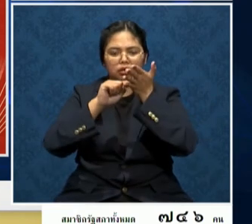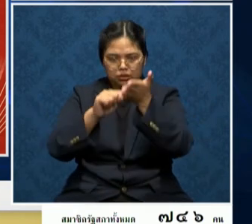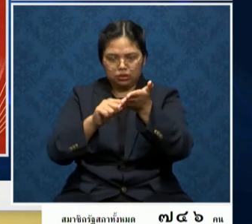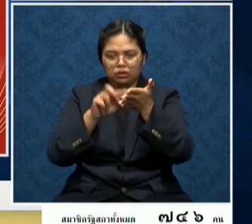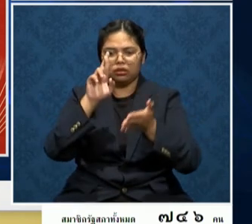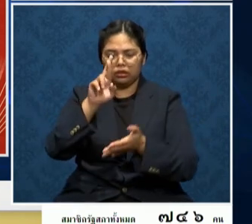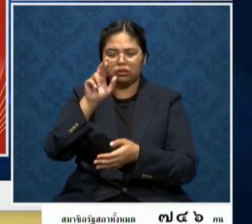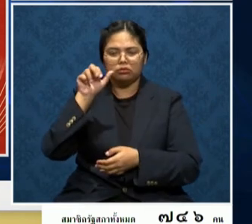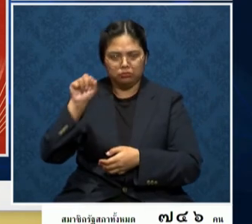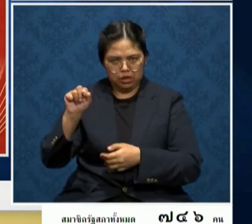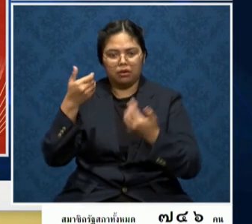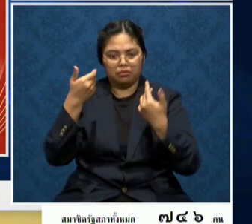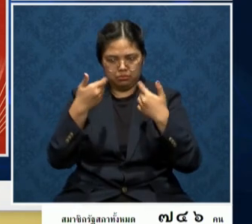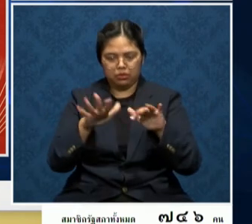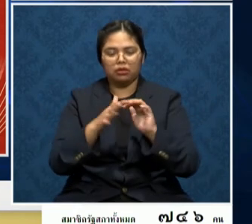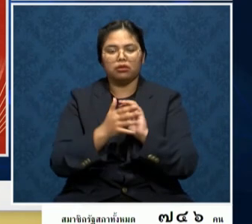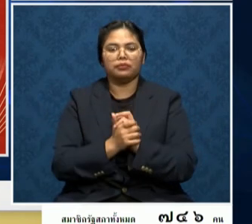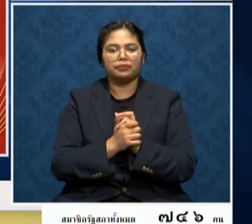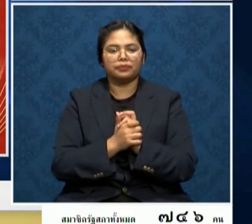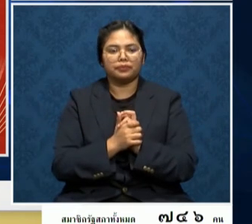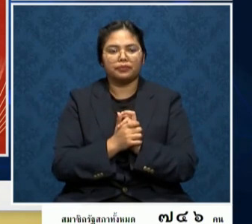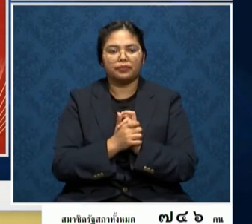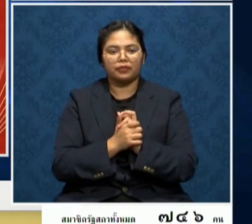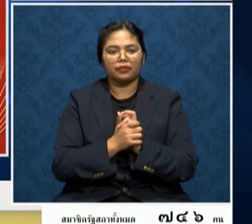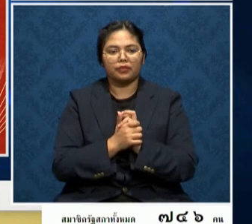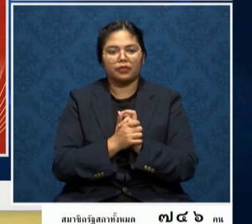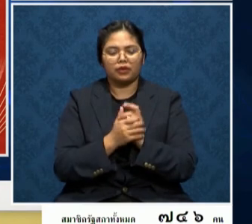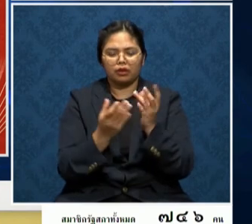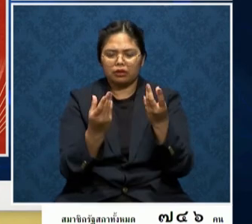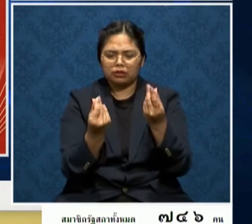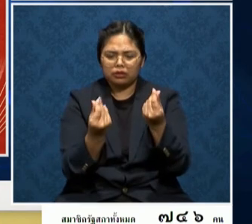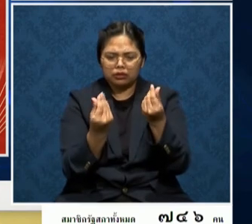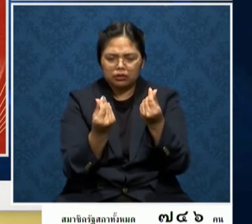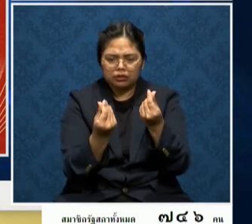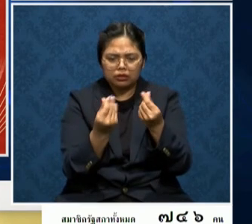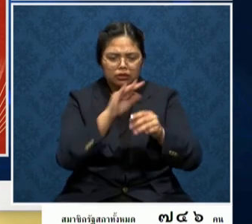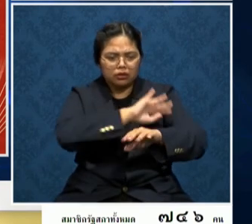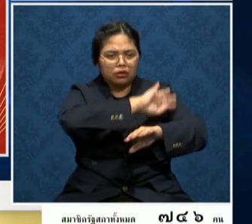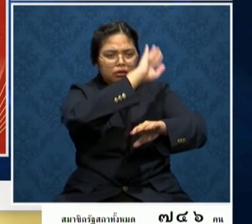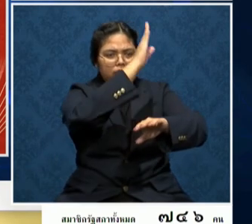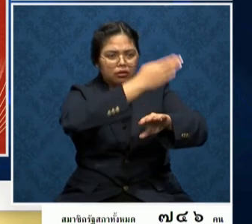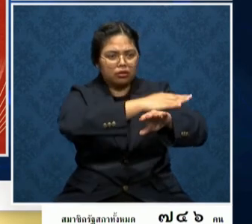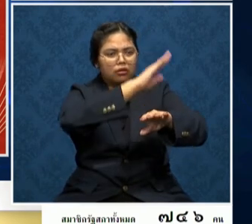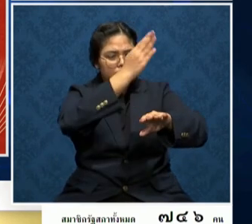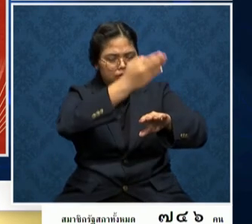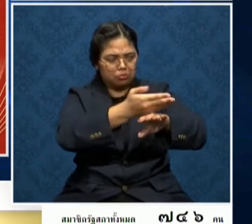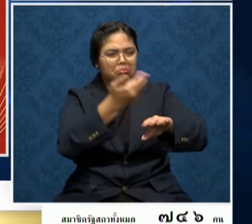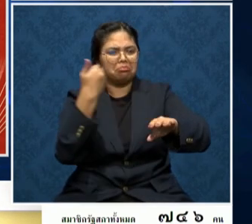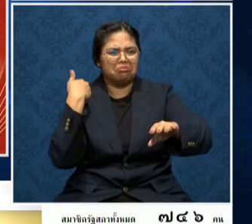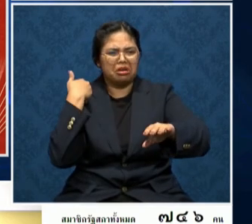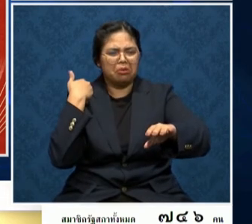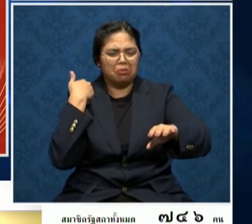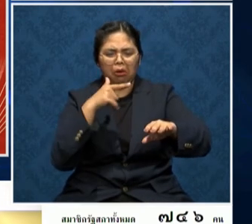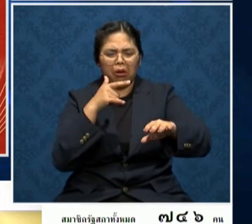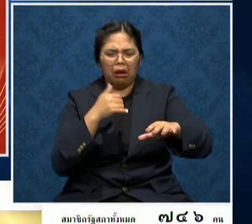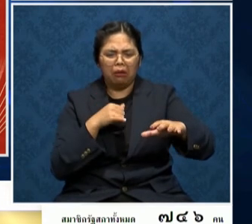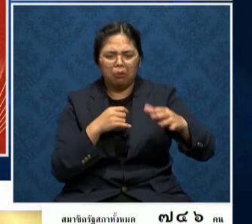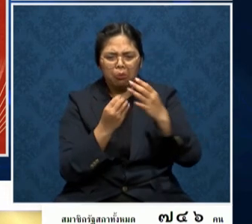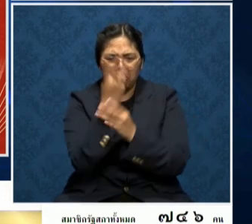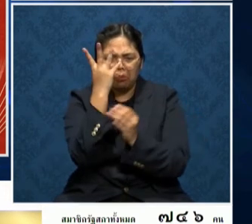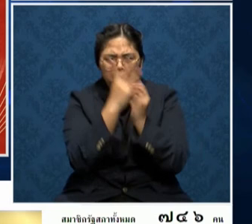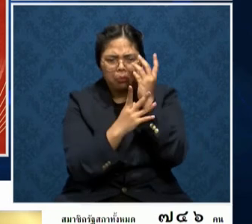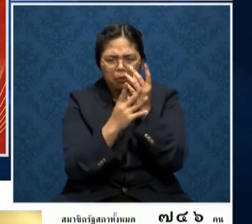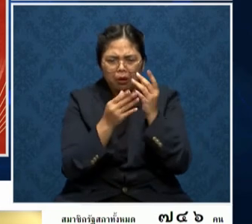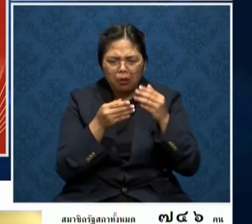นั้นการใช้ที่ดินของพลเมืองบนพื้นที่สูงถูกตีตราว่าเป็นการบุกรุกป่ามาโดยตลอด